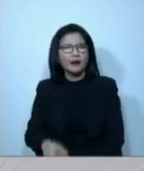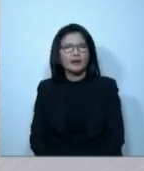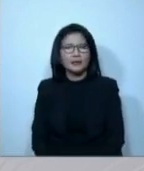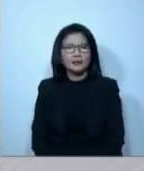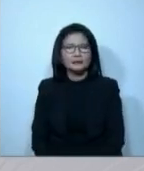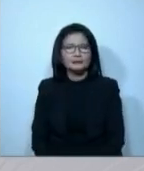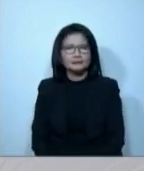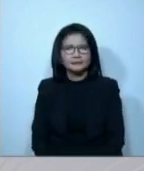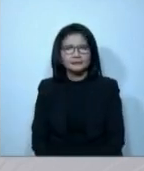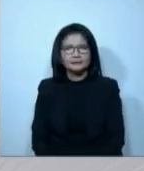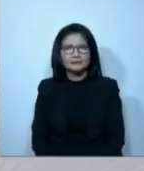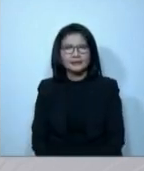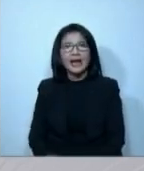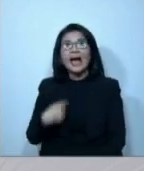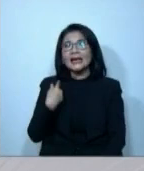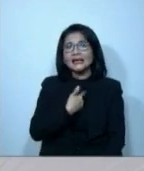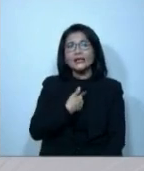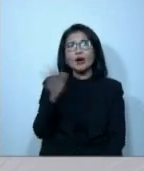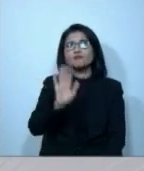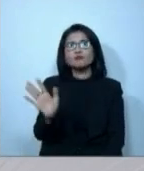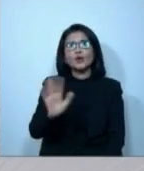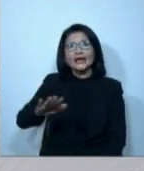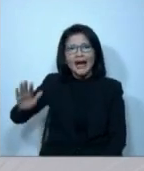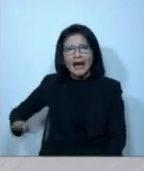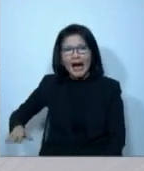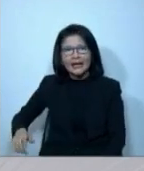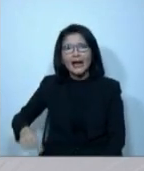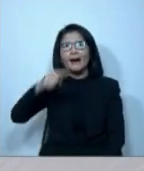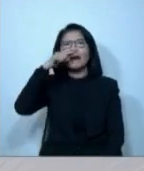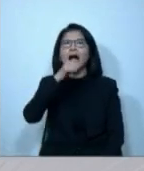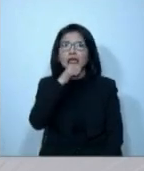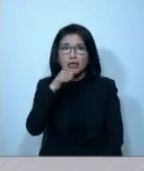ya. Dan kita ini bukan anak kecil, Mas Anies, ya.